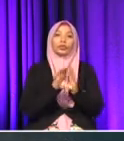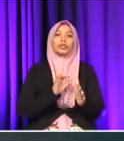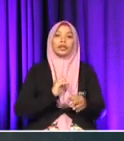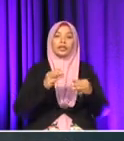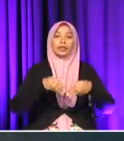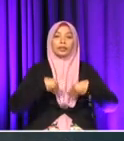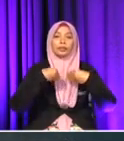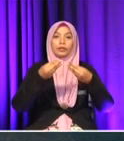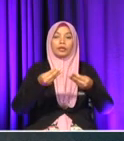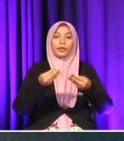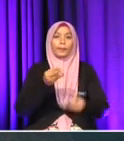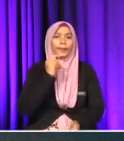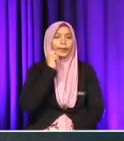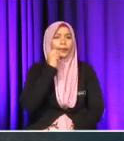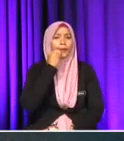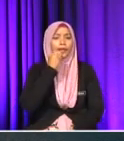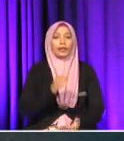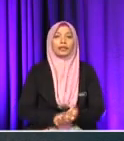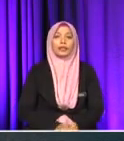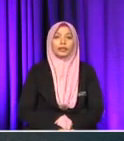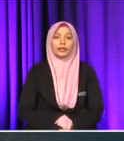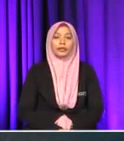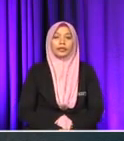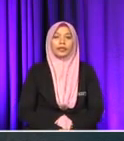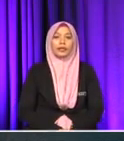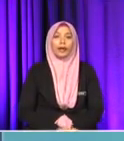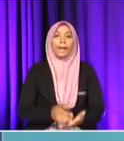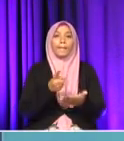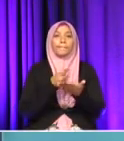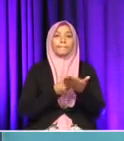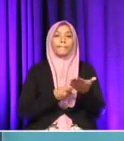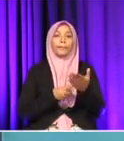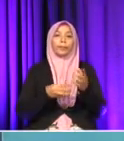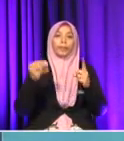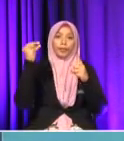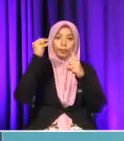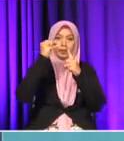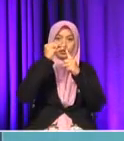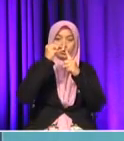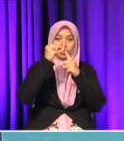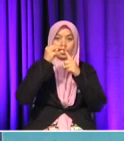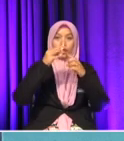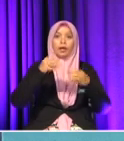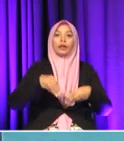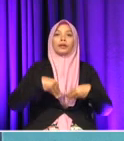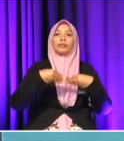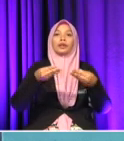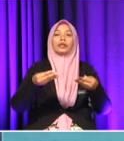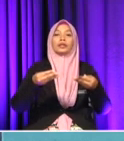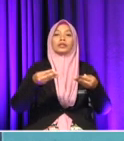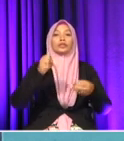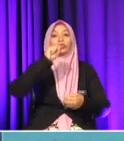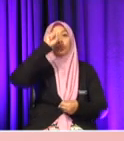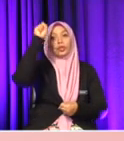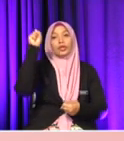Oke jadi kita lihat kriteria pemakahan bagi seorang sebegini oke yang pertama